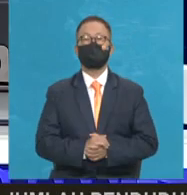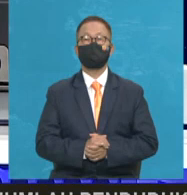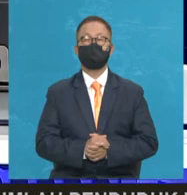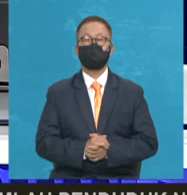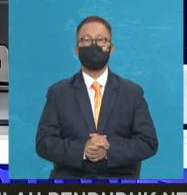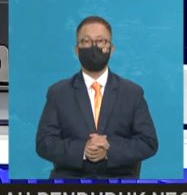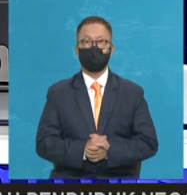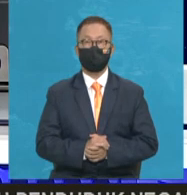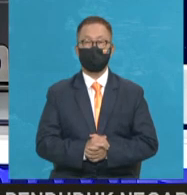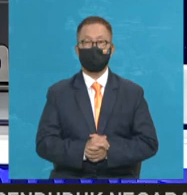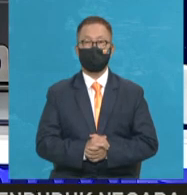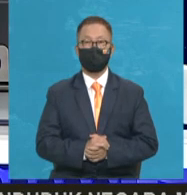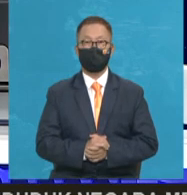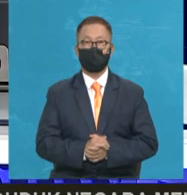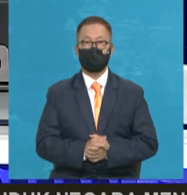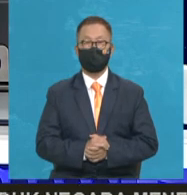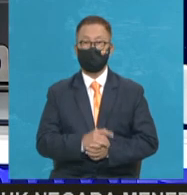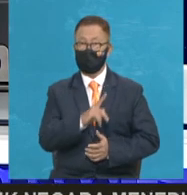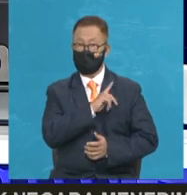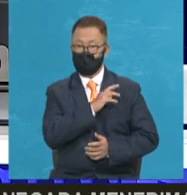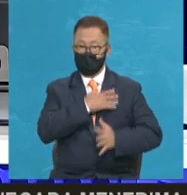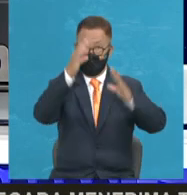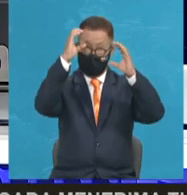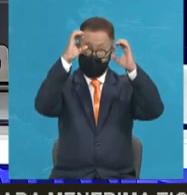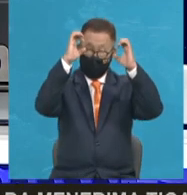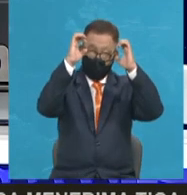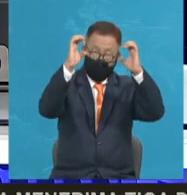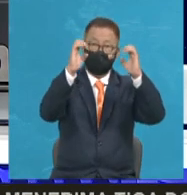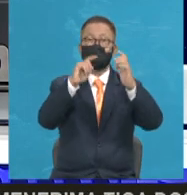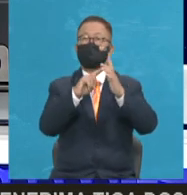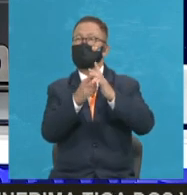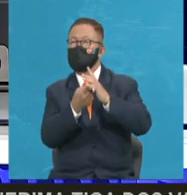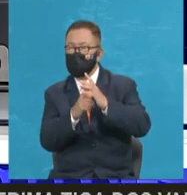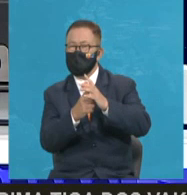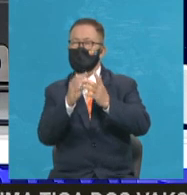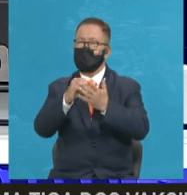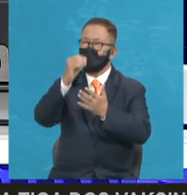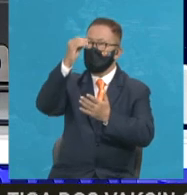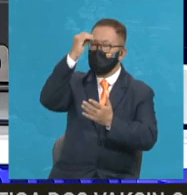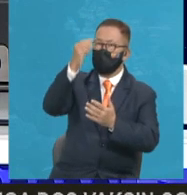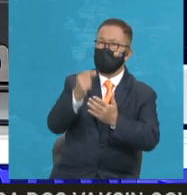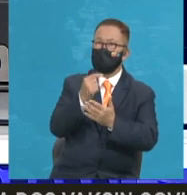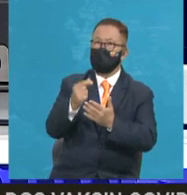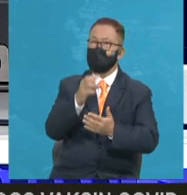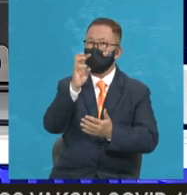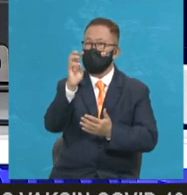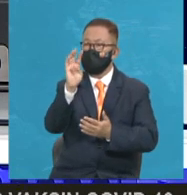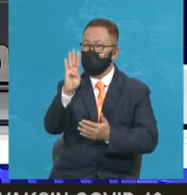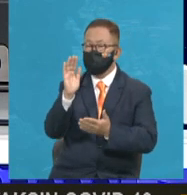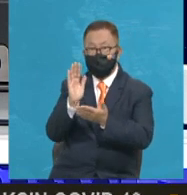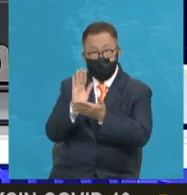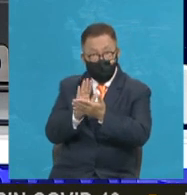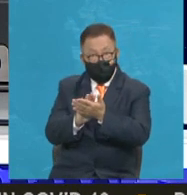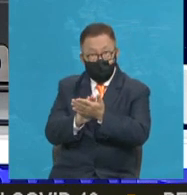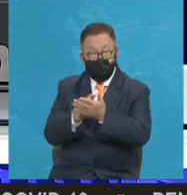hai hai Hai kemunculan pendidikan berusaha melaksanakan model pembelajaran teladan bagi 67 buah sekolah